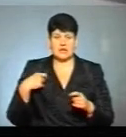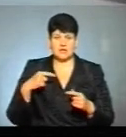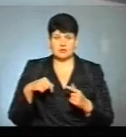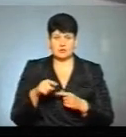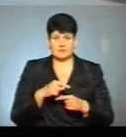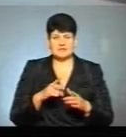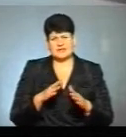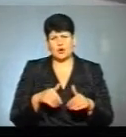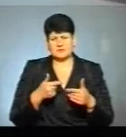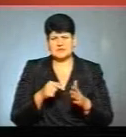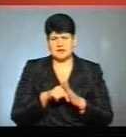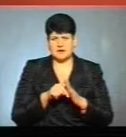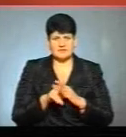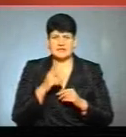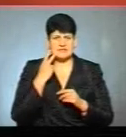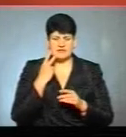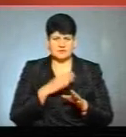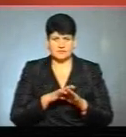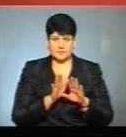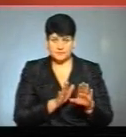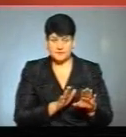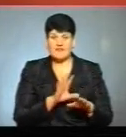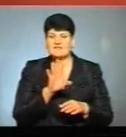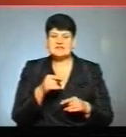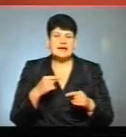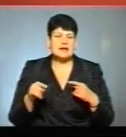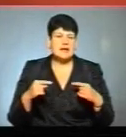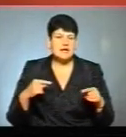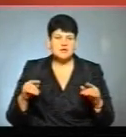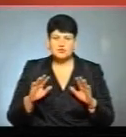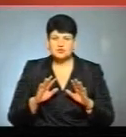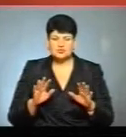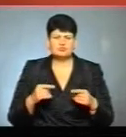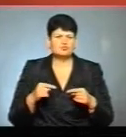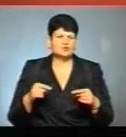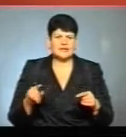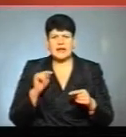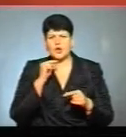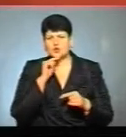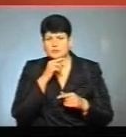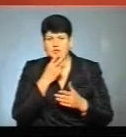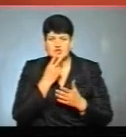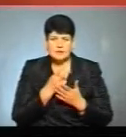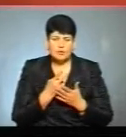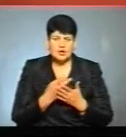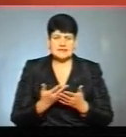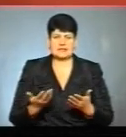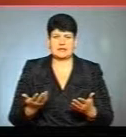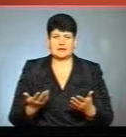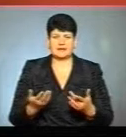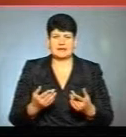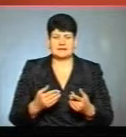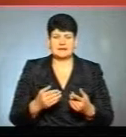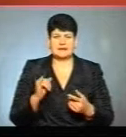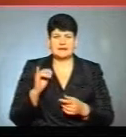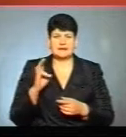більш рекомендаційного характеру, вони не завжди витримуються. Все решту, будь-які економічні показники,